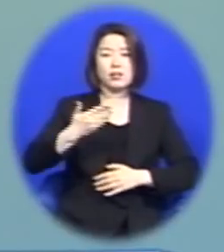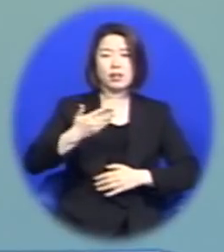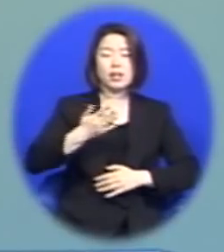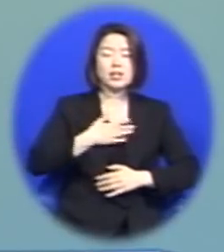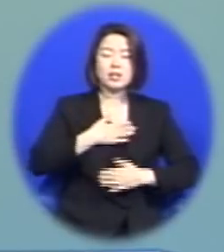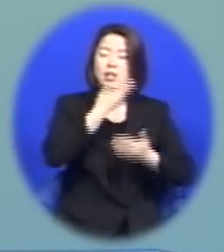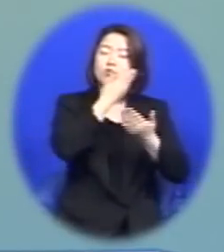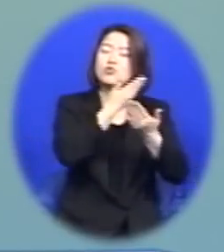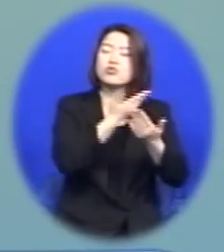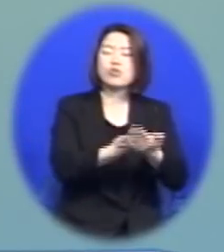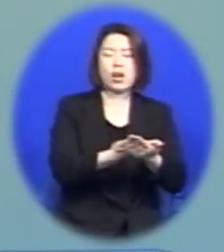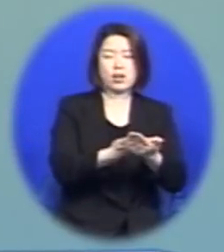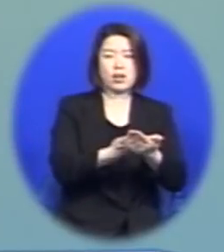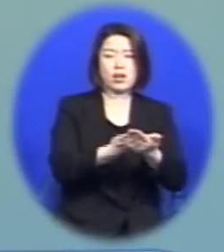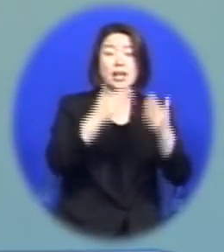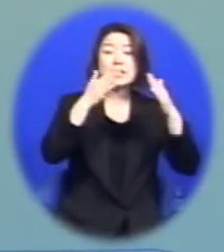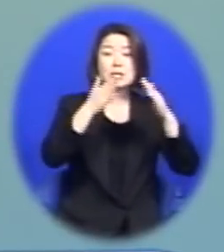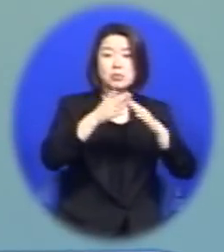이었다는 것